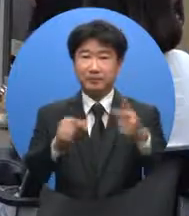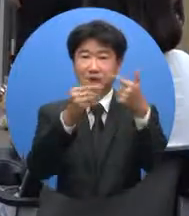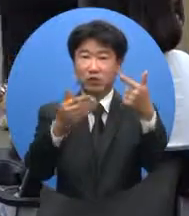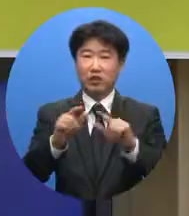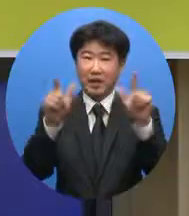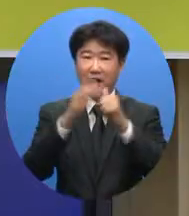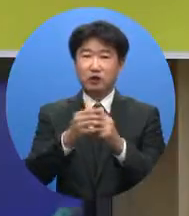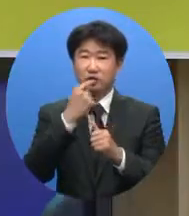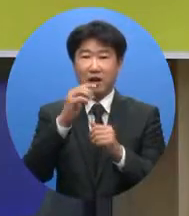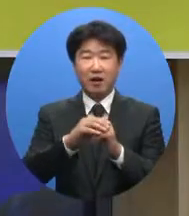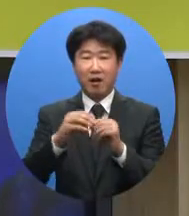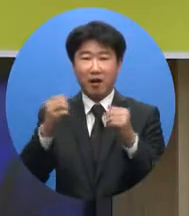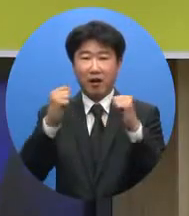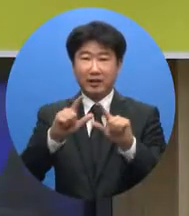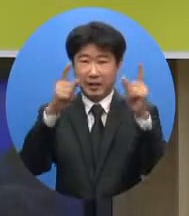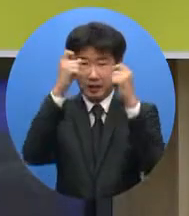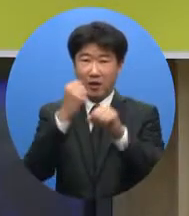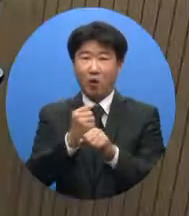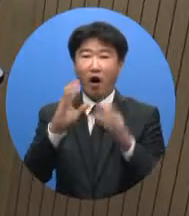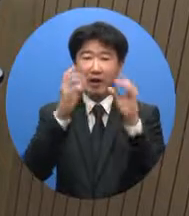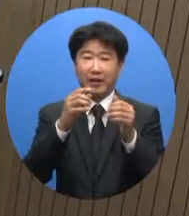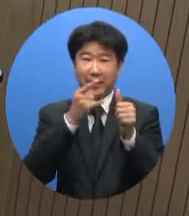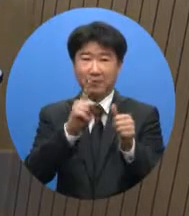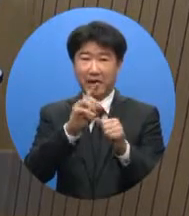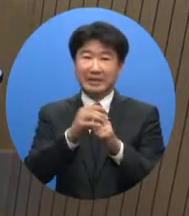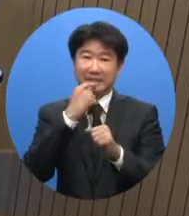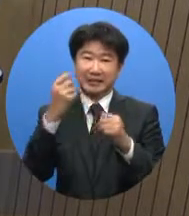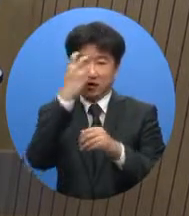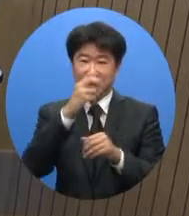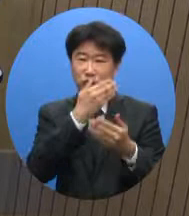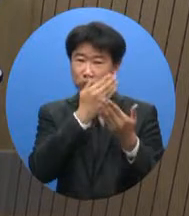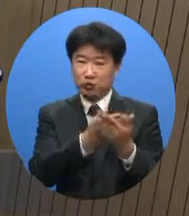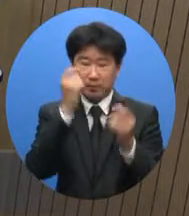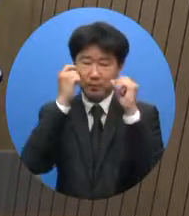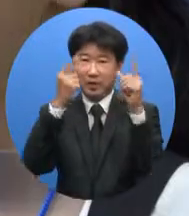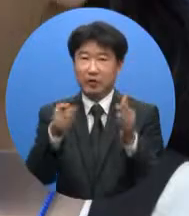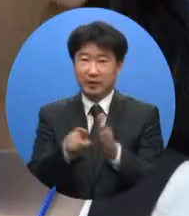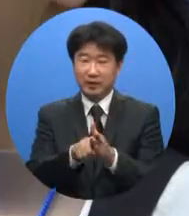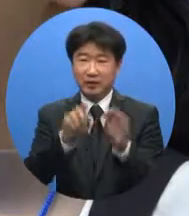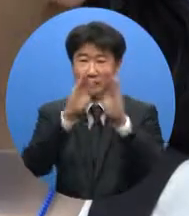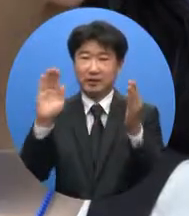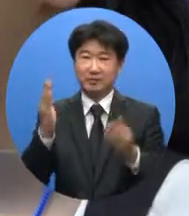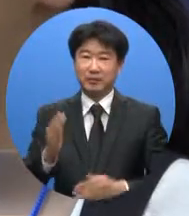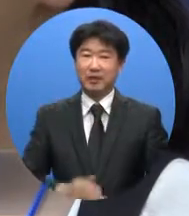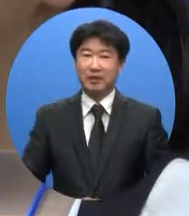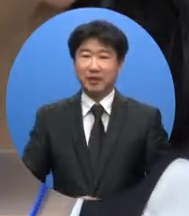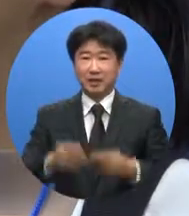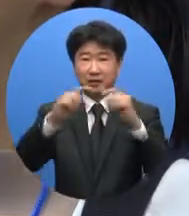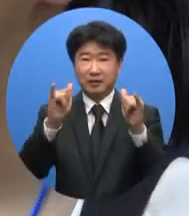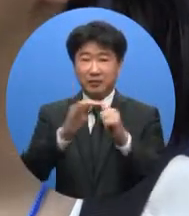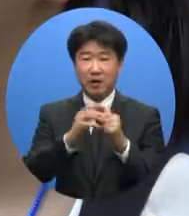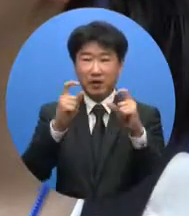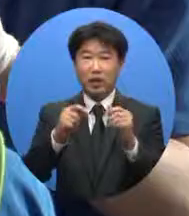9일 구강 보건의 날을 기념하고 어린이들에게 치아 관리의 중요성을 일깨워주기 위해 개최됐습니다.